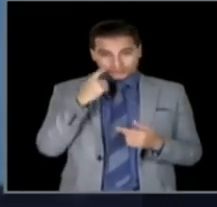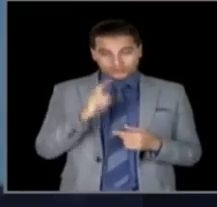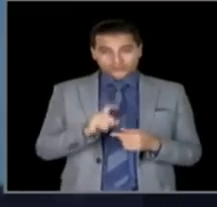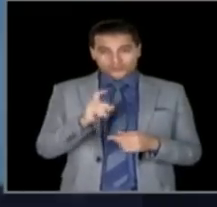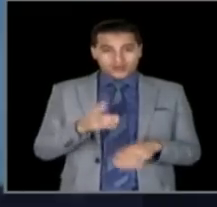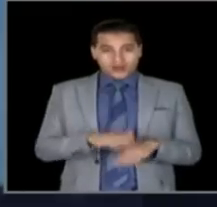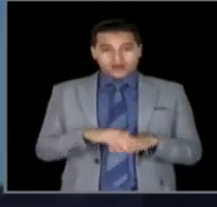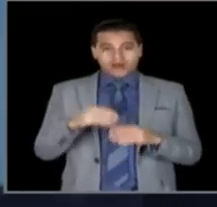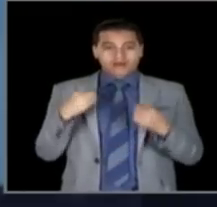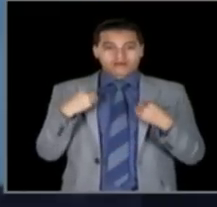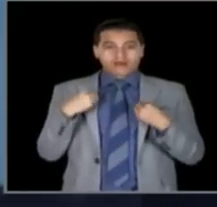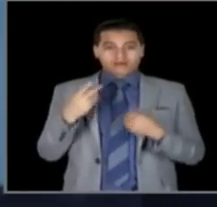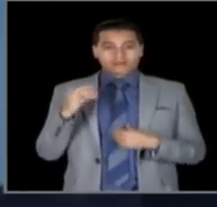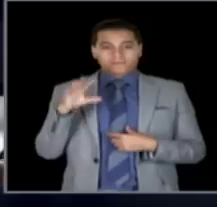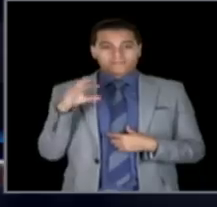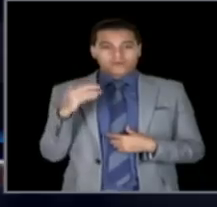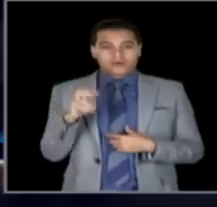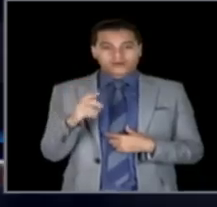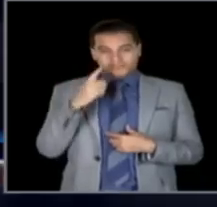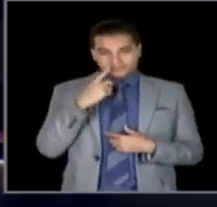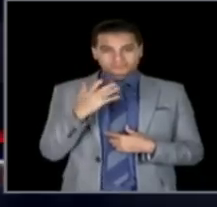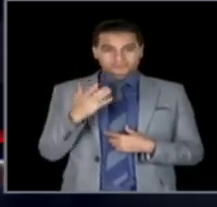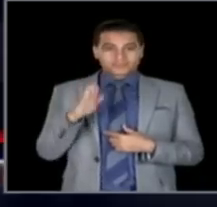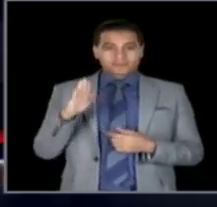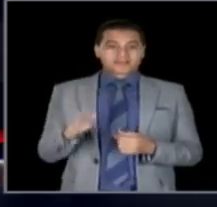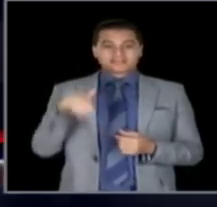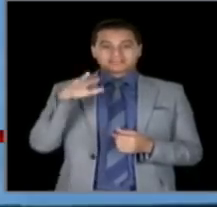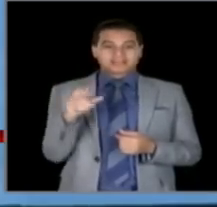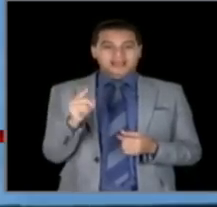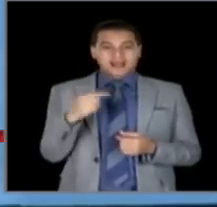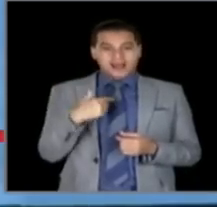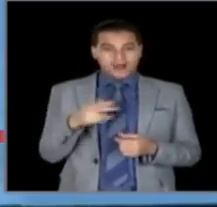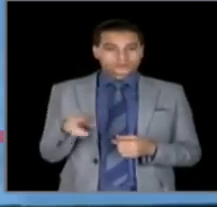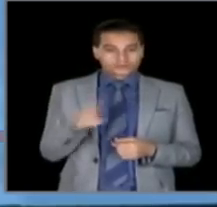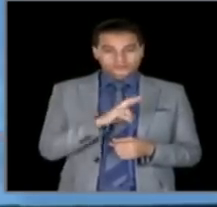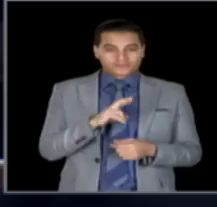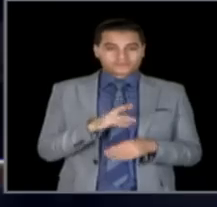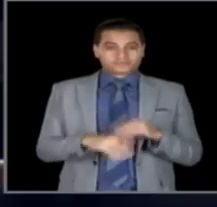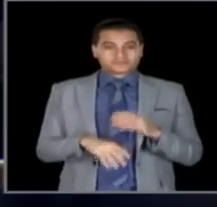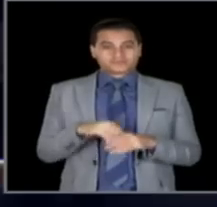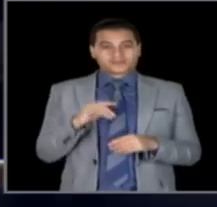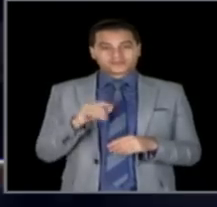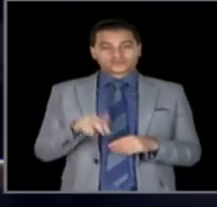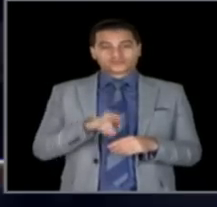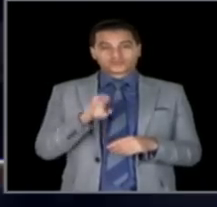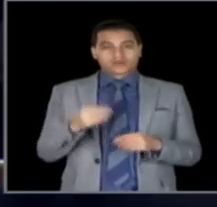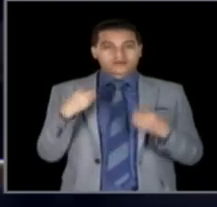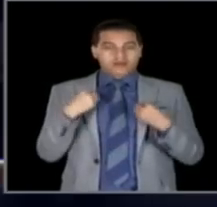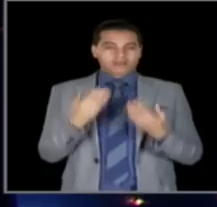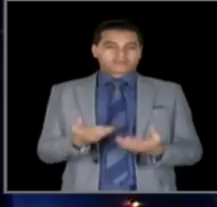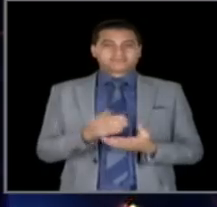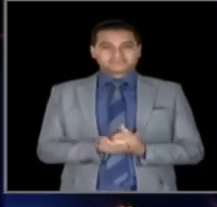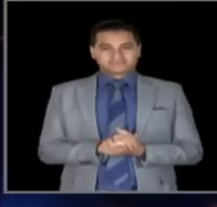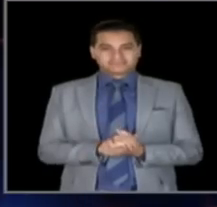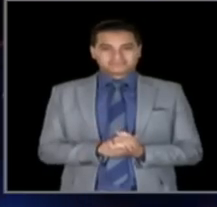نازلة في الرياضة وده الطبيعي. ساهر، حاول تخطف العشر نقط. الرياضة والسؤال